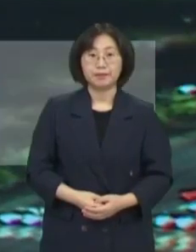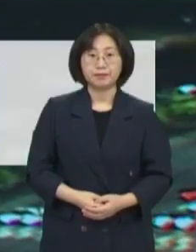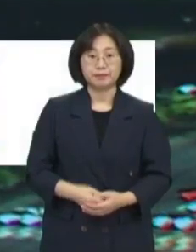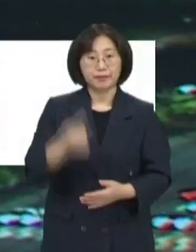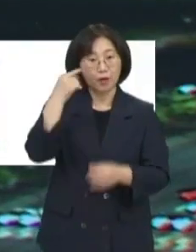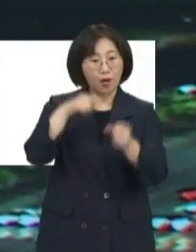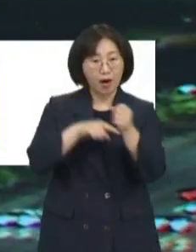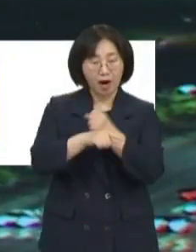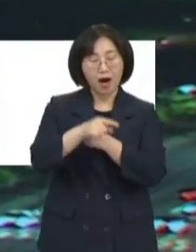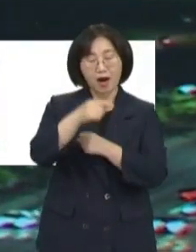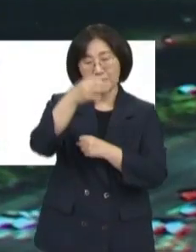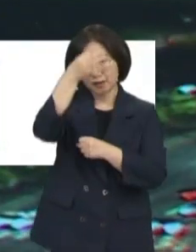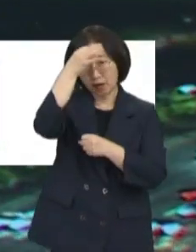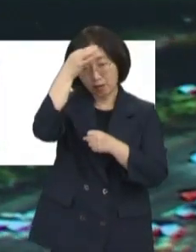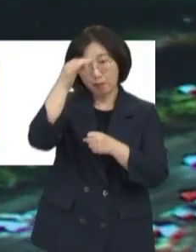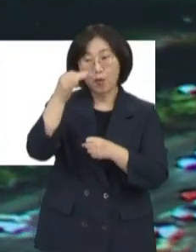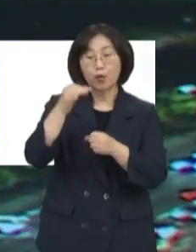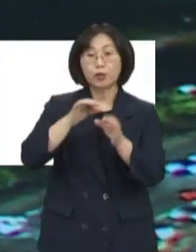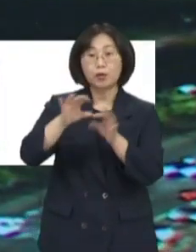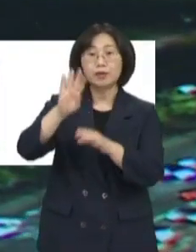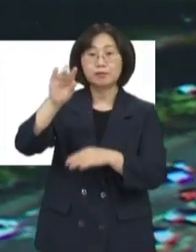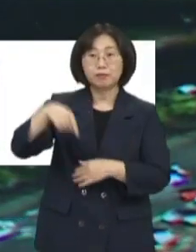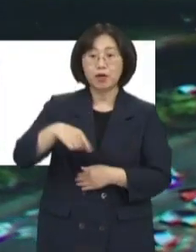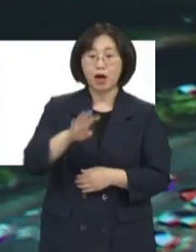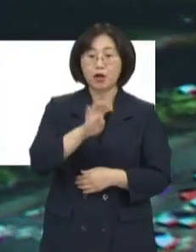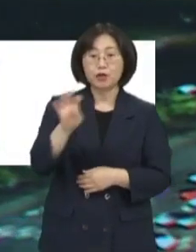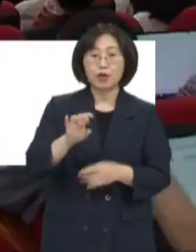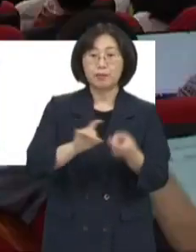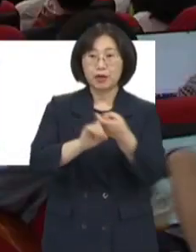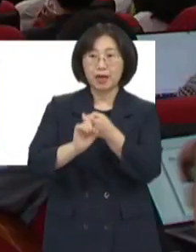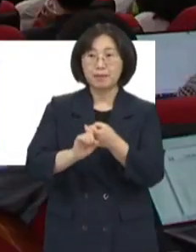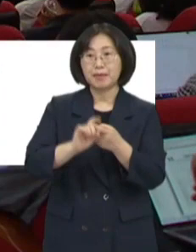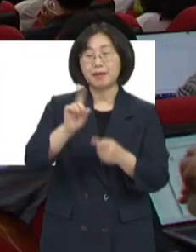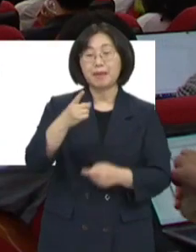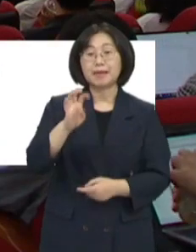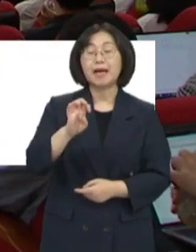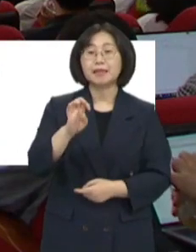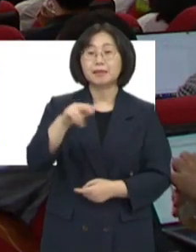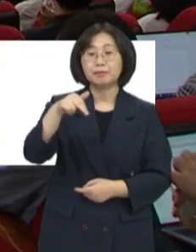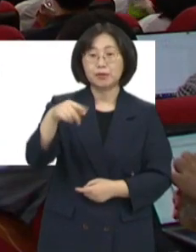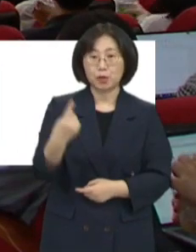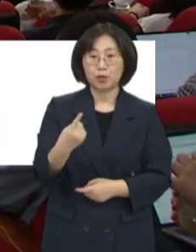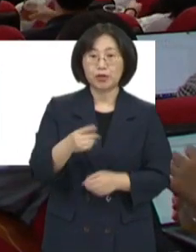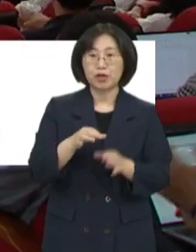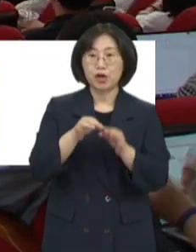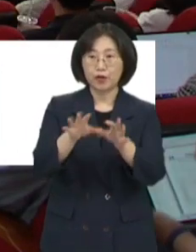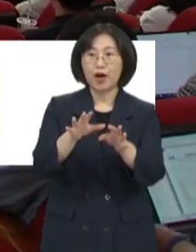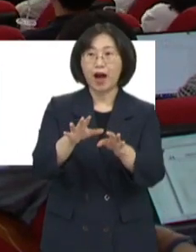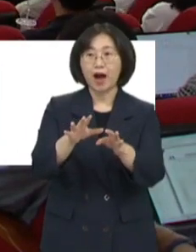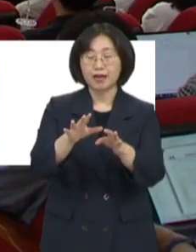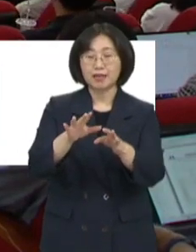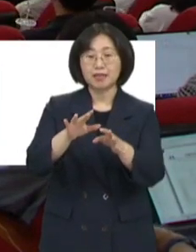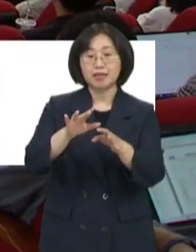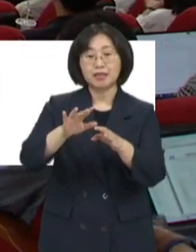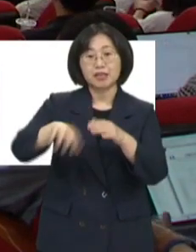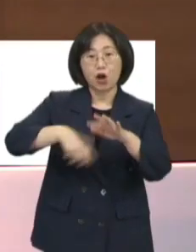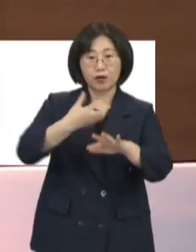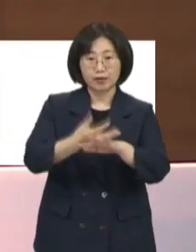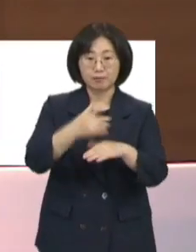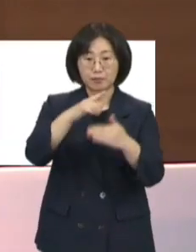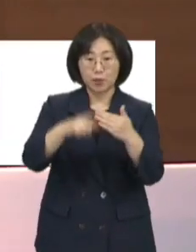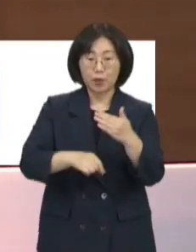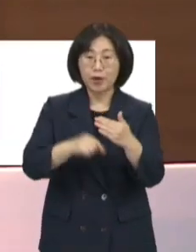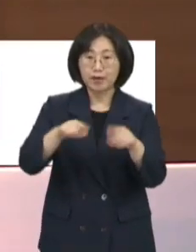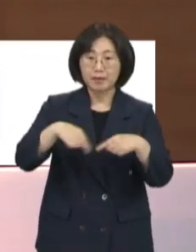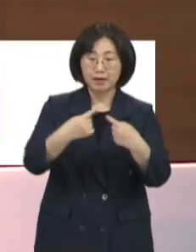과학기술 정보통신부가 유럽 연합이 140조 원을 지원하는 세계 최대 다자간 연구 역신 프로그램을 참여를 앞두고